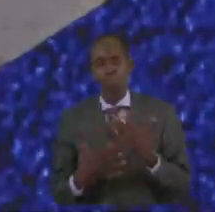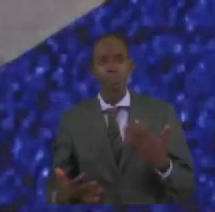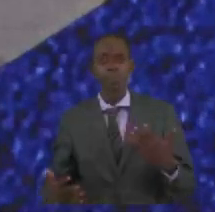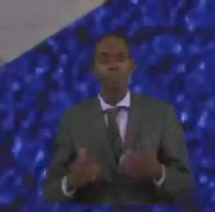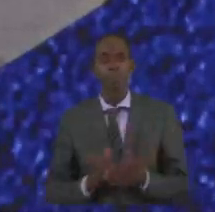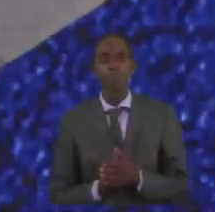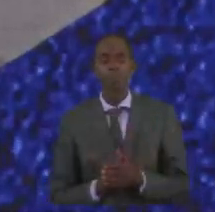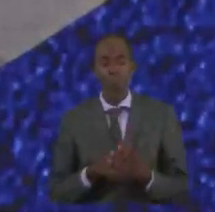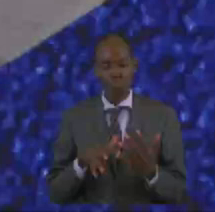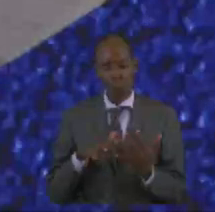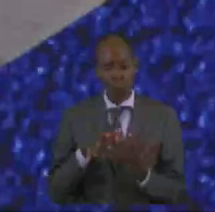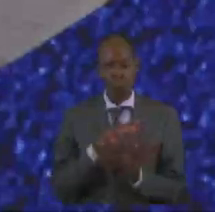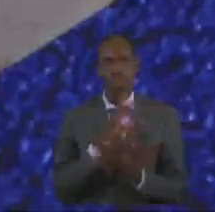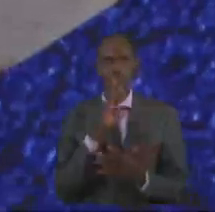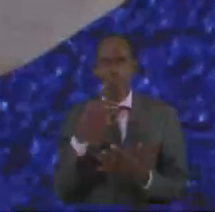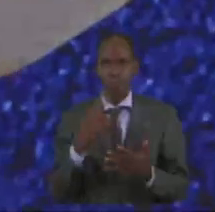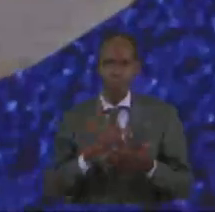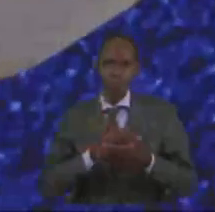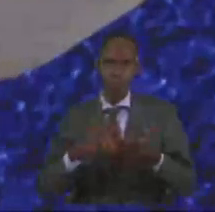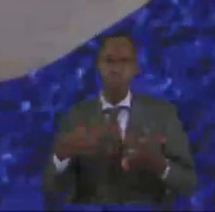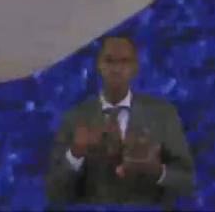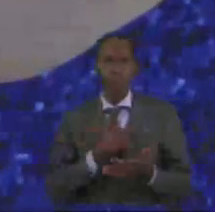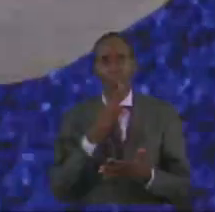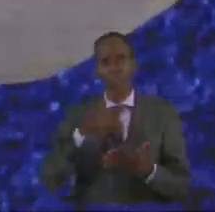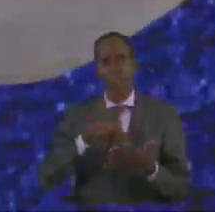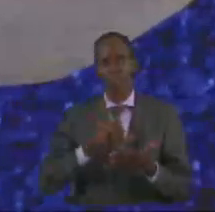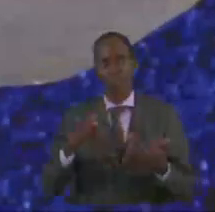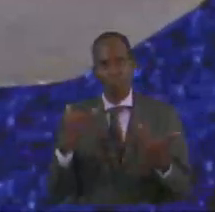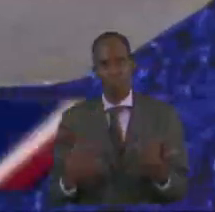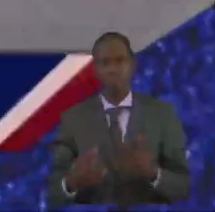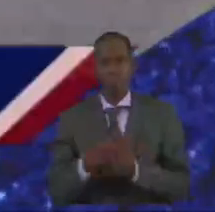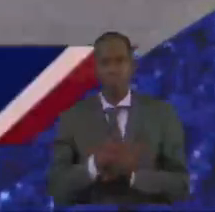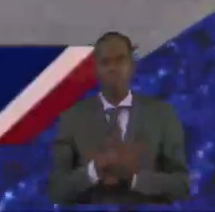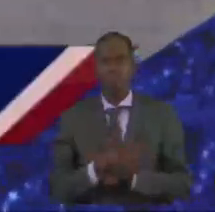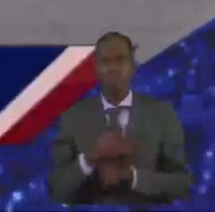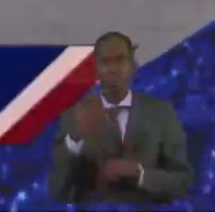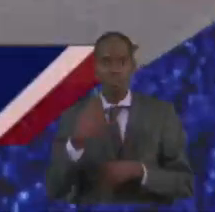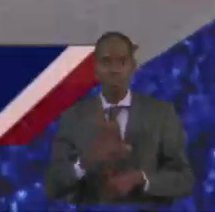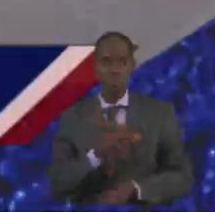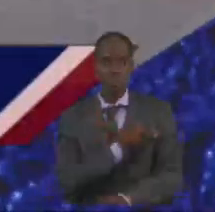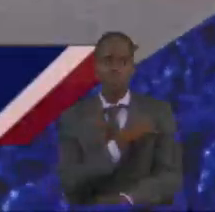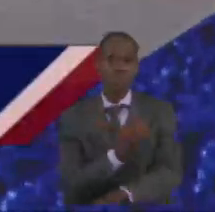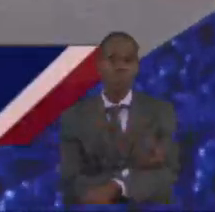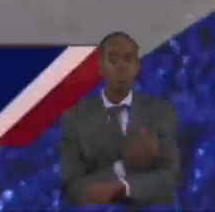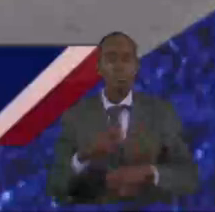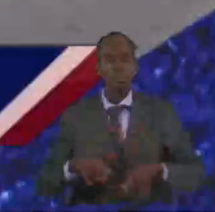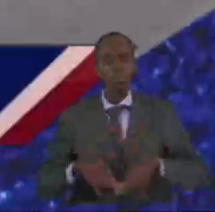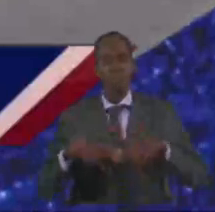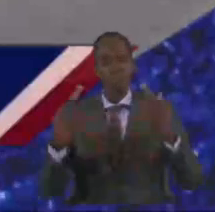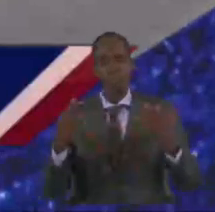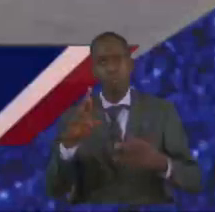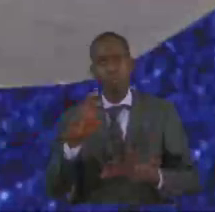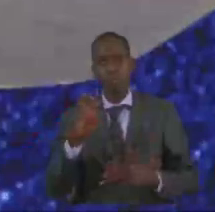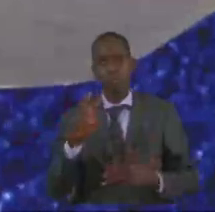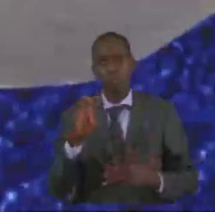sang. Ce sont les versets de notre étude d'aujourd'hui. La